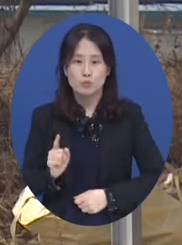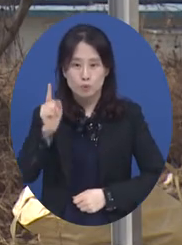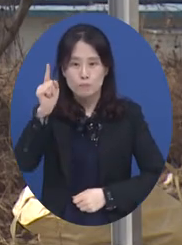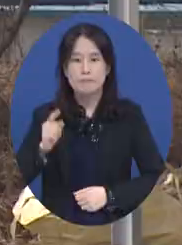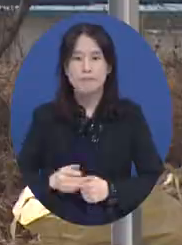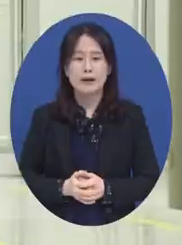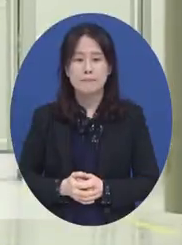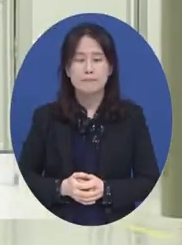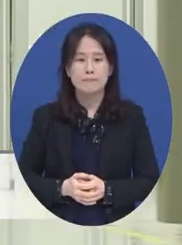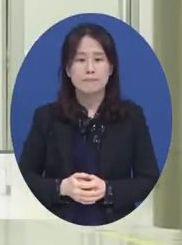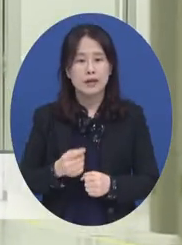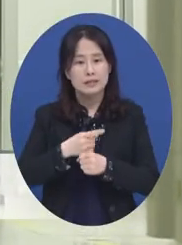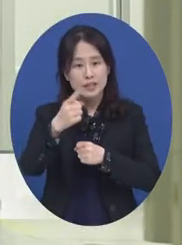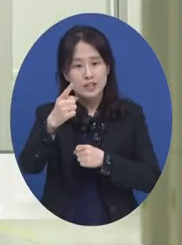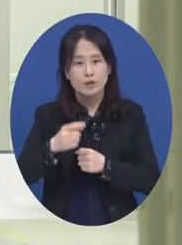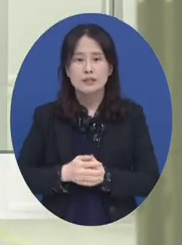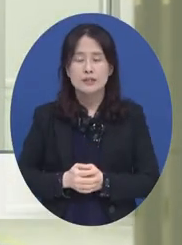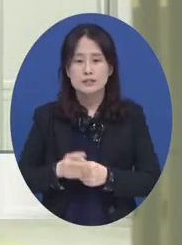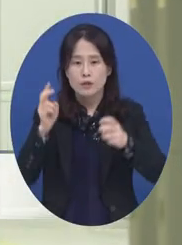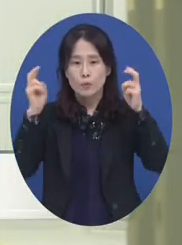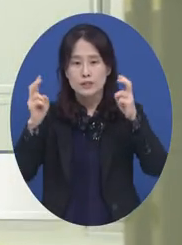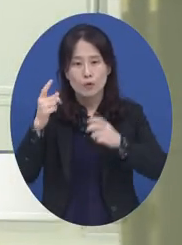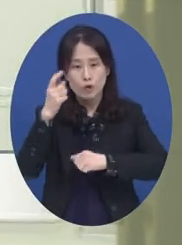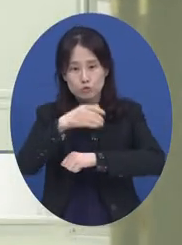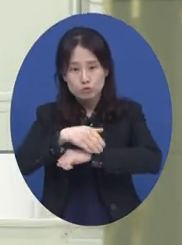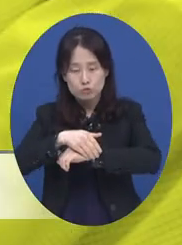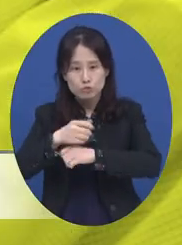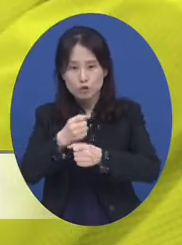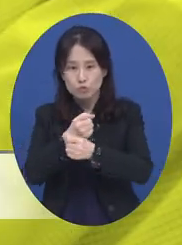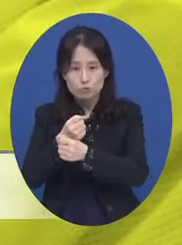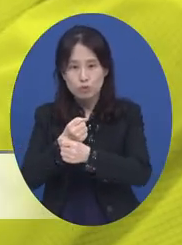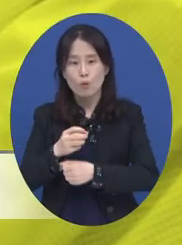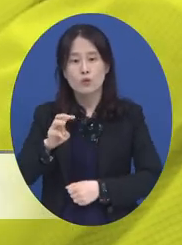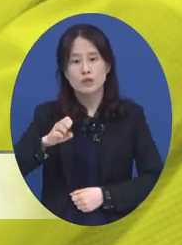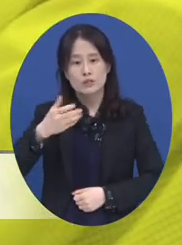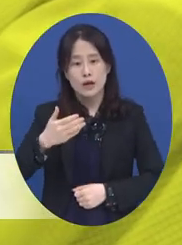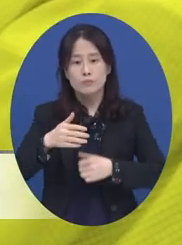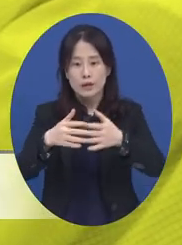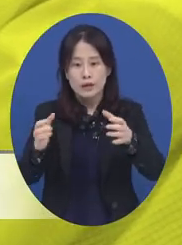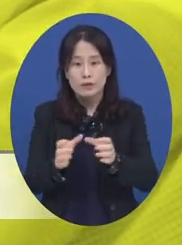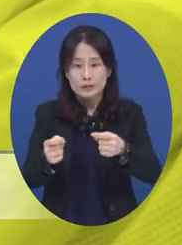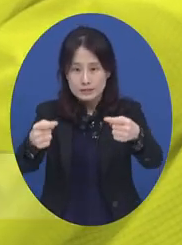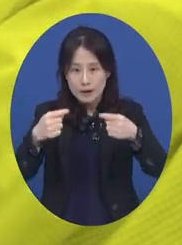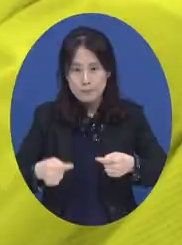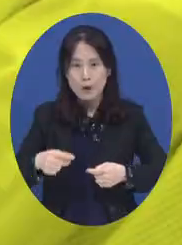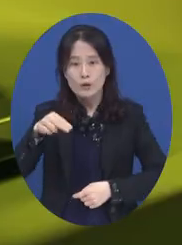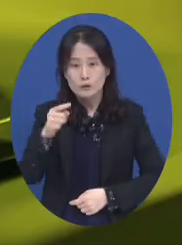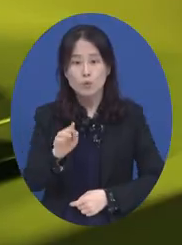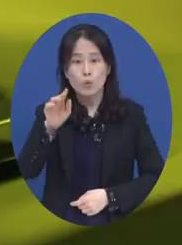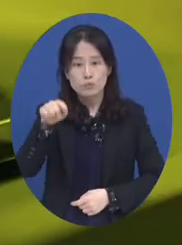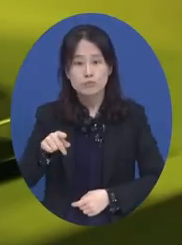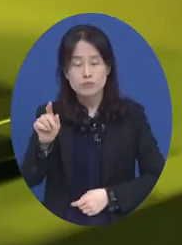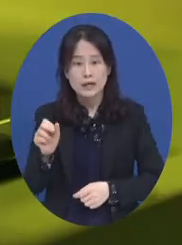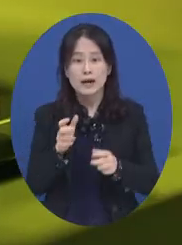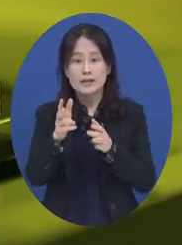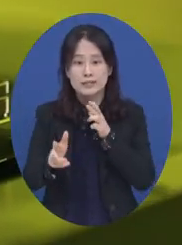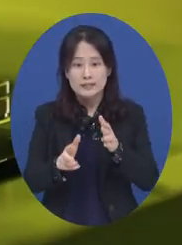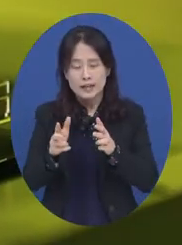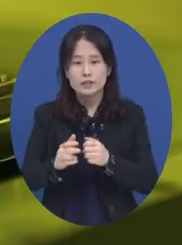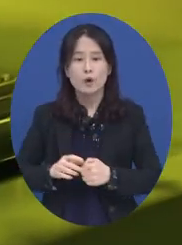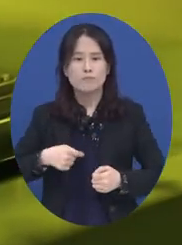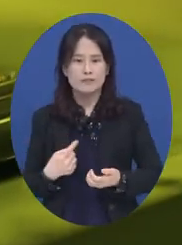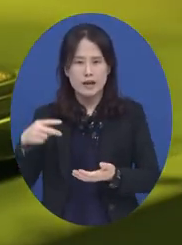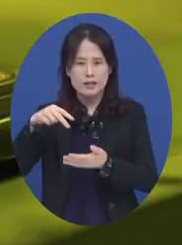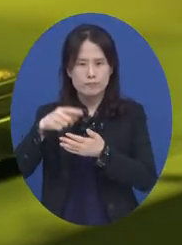있습니다. 경기도는 내년까지 기업과 연구소를 비롯한 39개 기관이 참여하는 소재와 부품, 그리고 장비